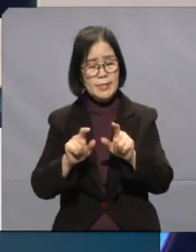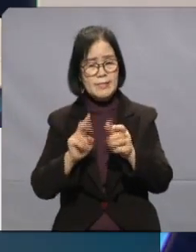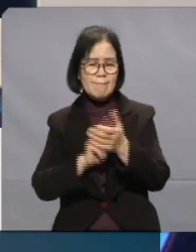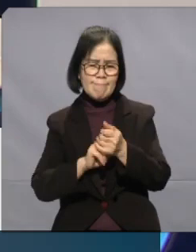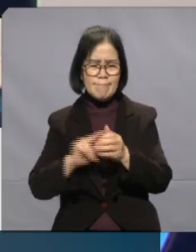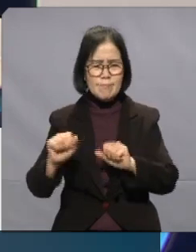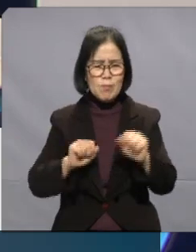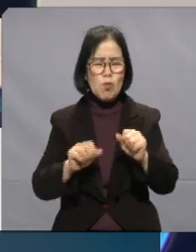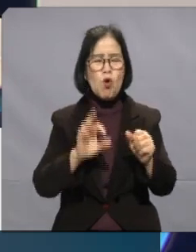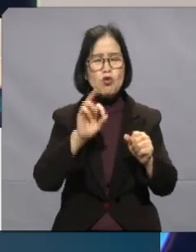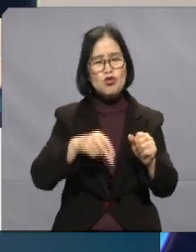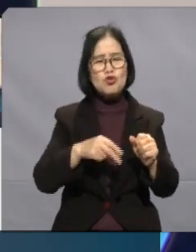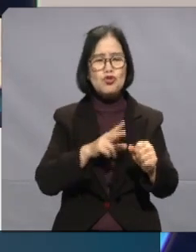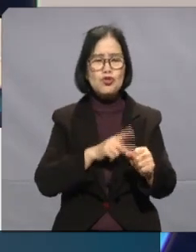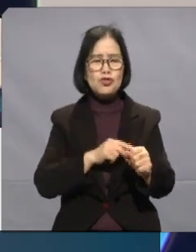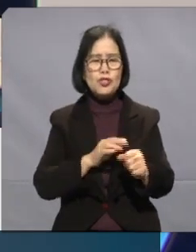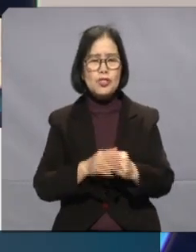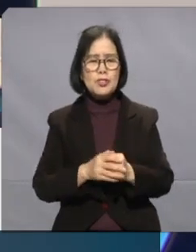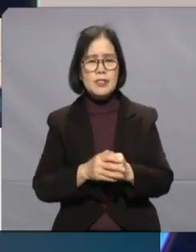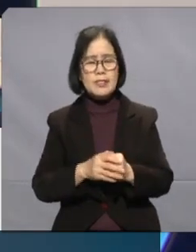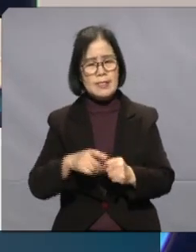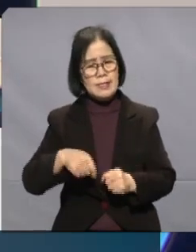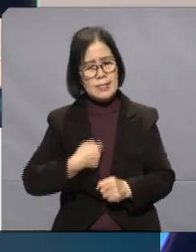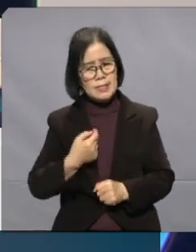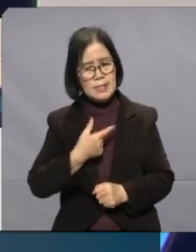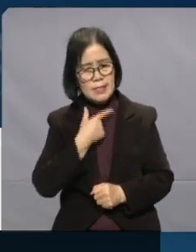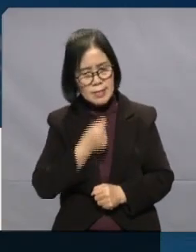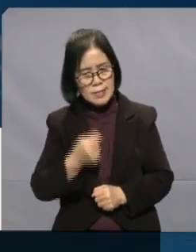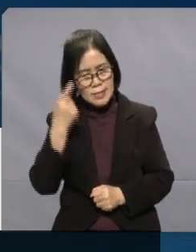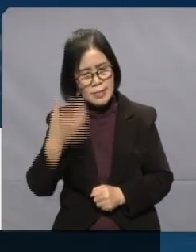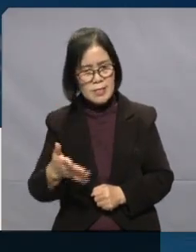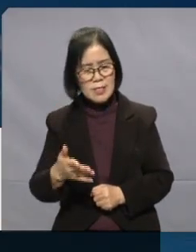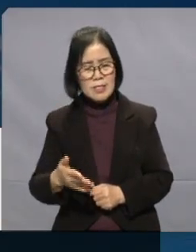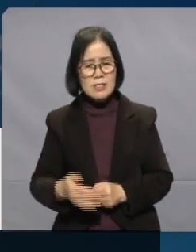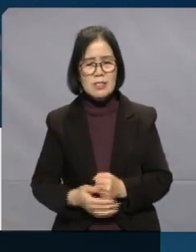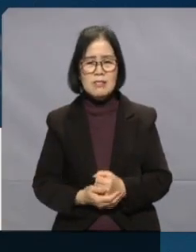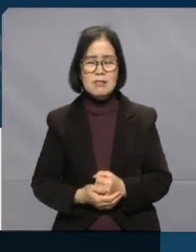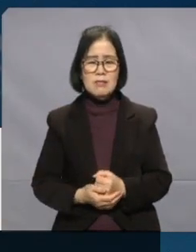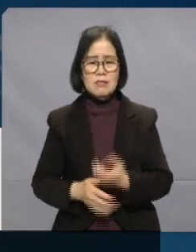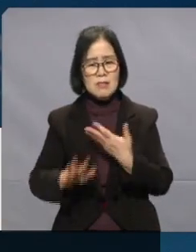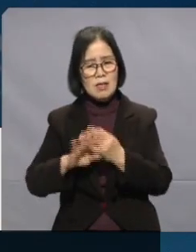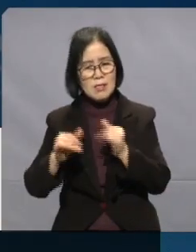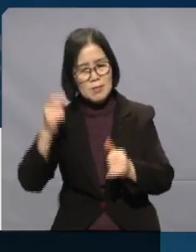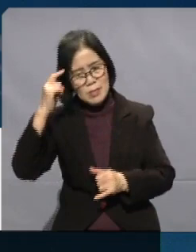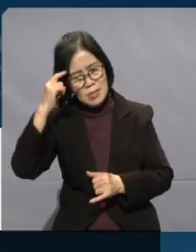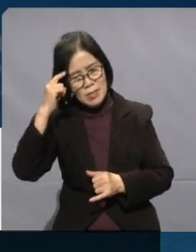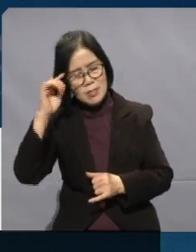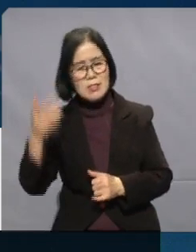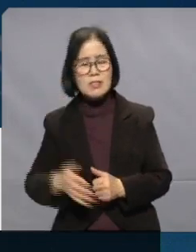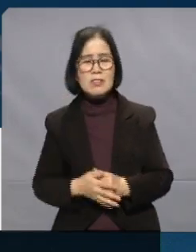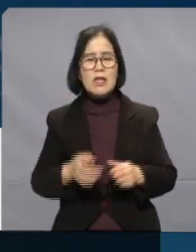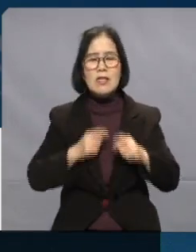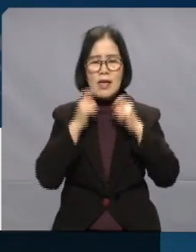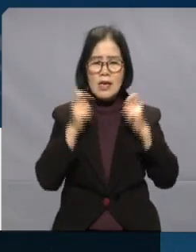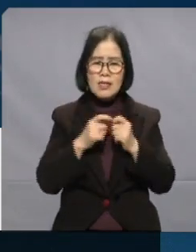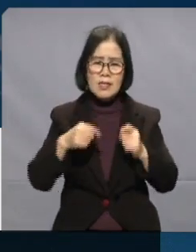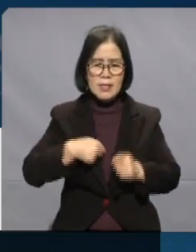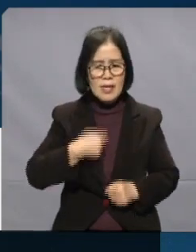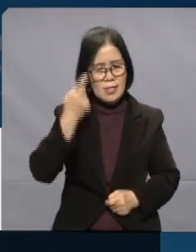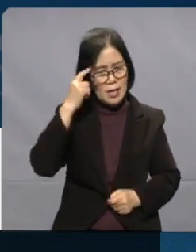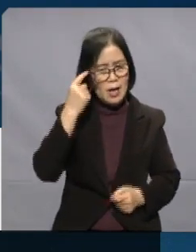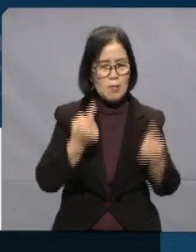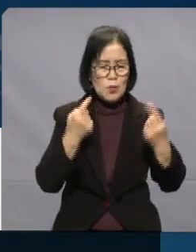유승민 전 의원의 자이인지 타이인지 좀 헷갈리죠 저는 뭐 개인적으로 볼 때 자위보다는